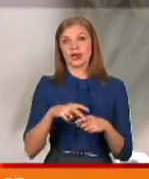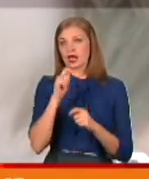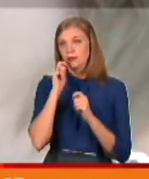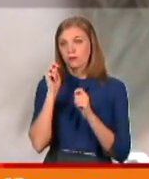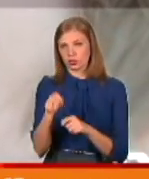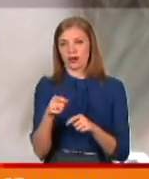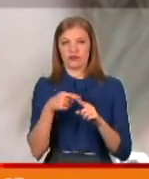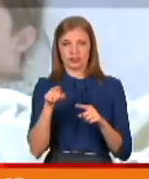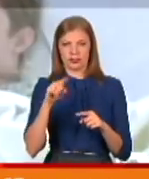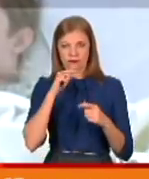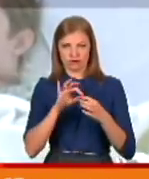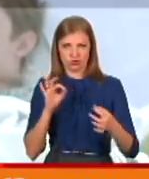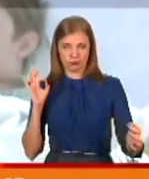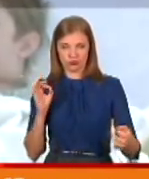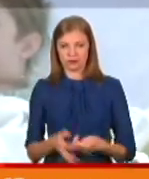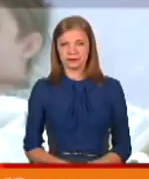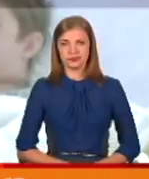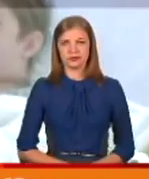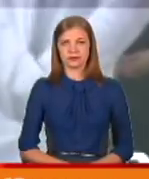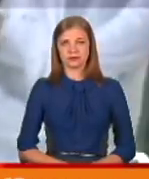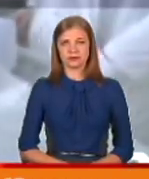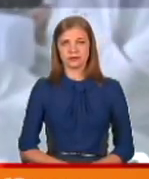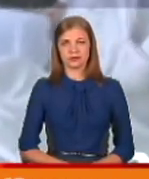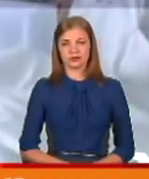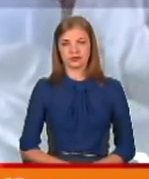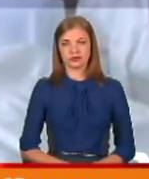подарували йому той самий шампур.